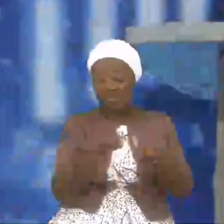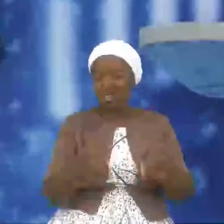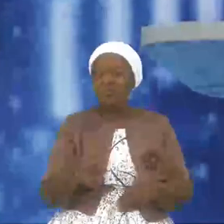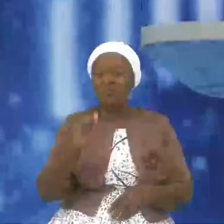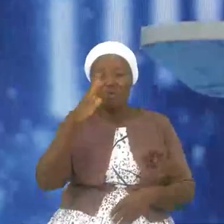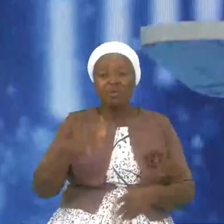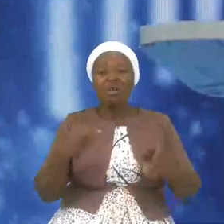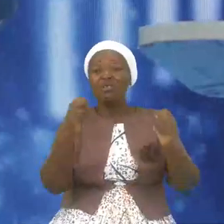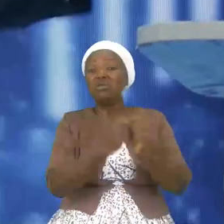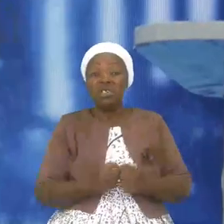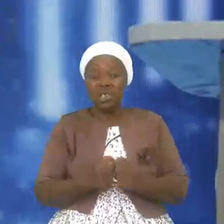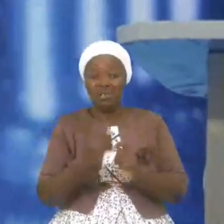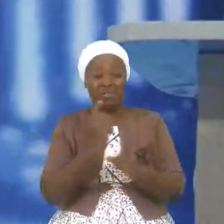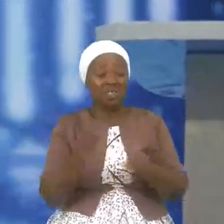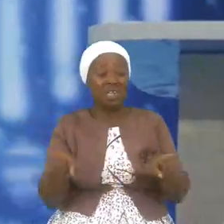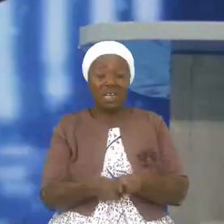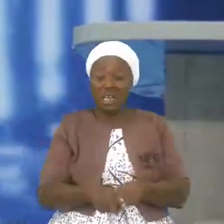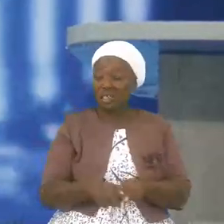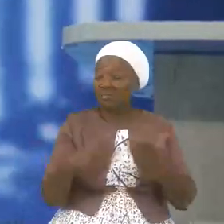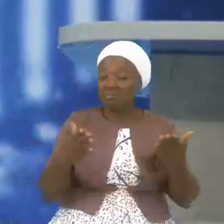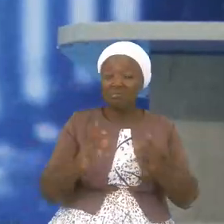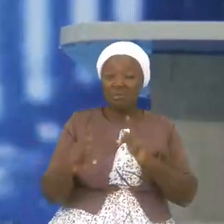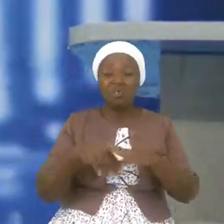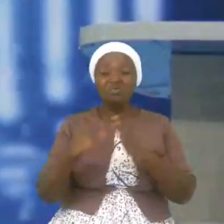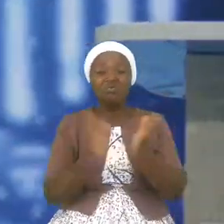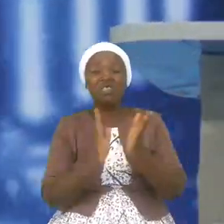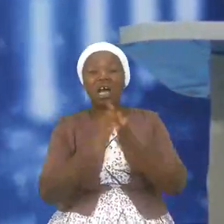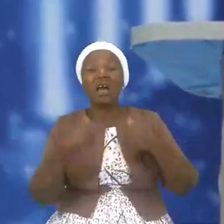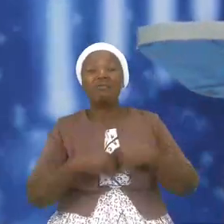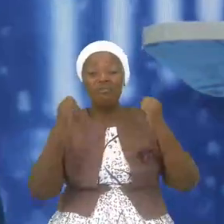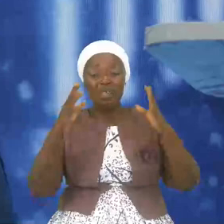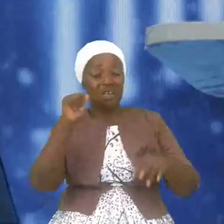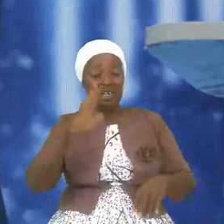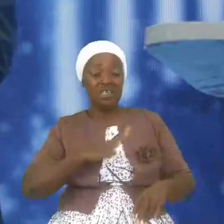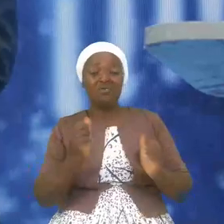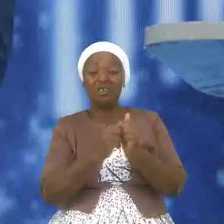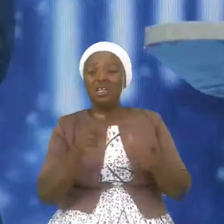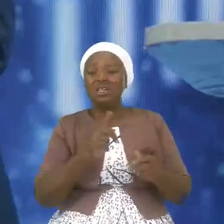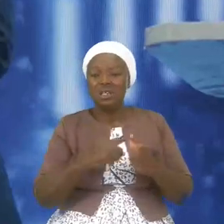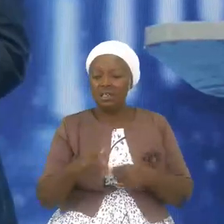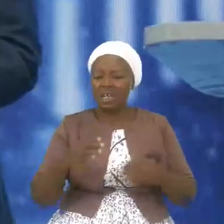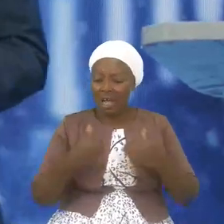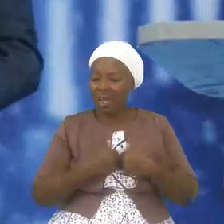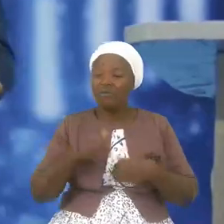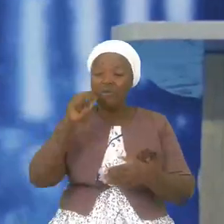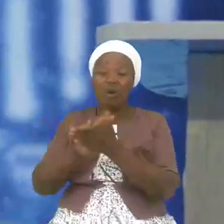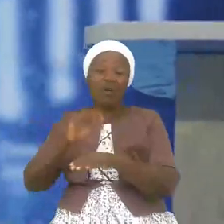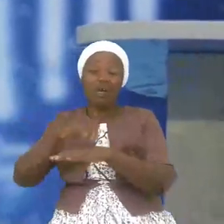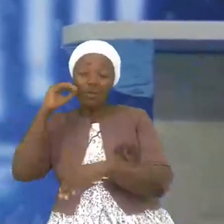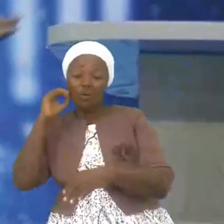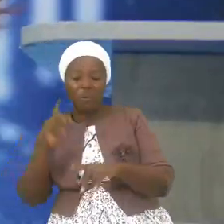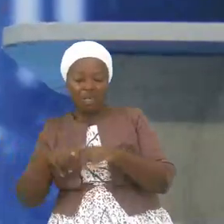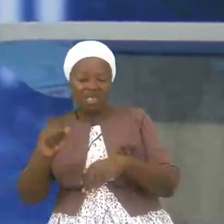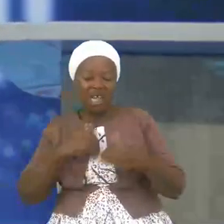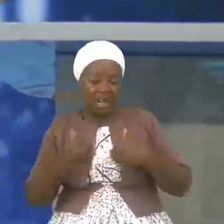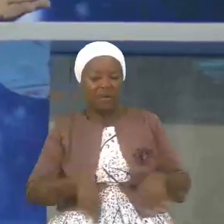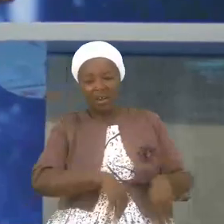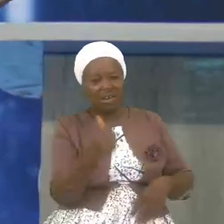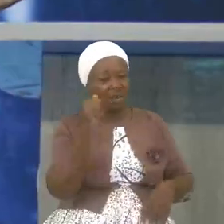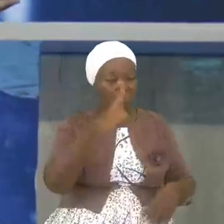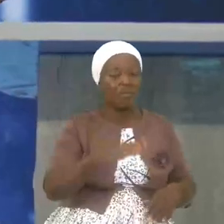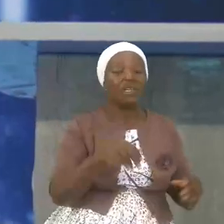comme un professeur ou un maître dans un établissement. Les concubines les rassemblent, femmes et concubines, sans culpabilité.